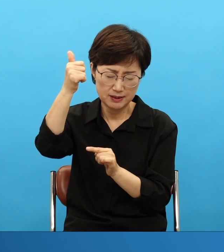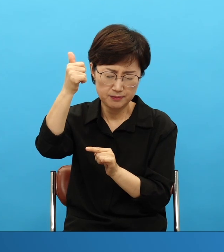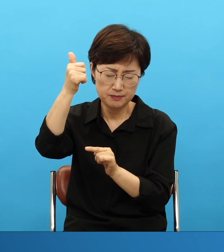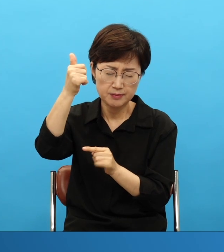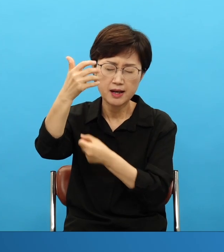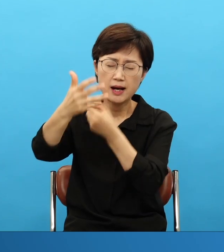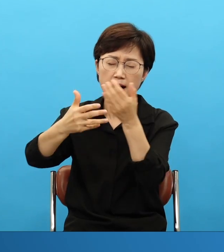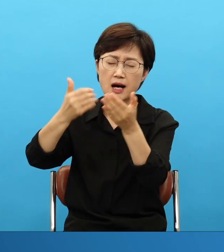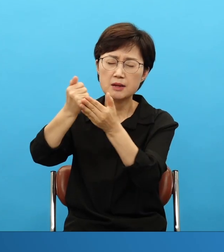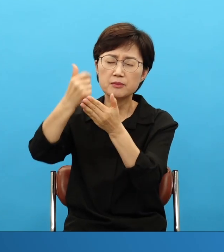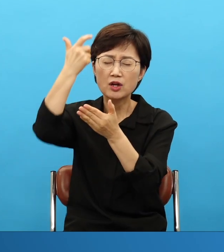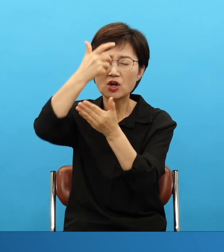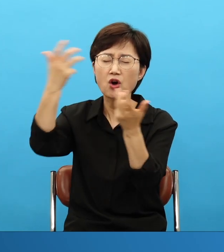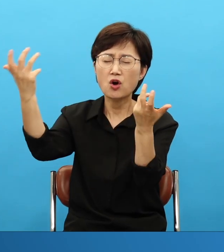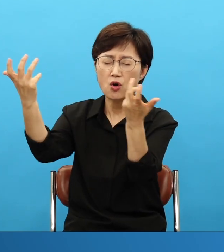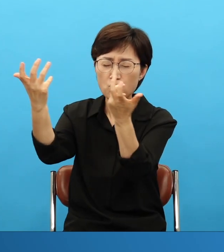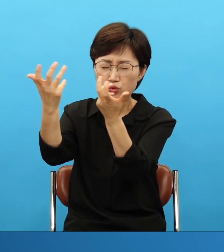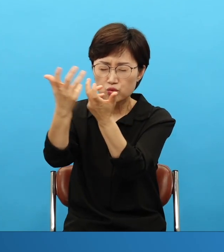충